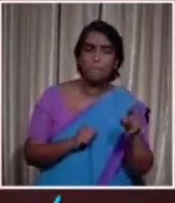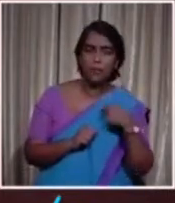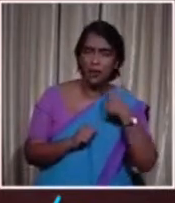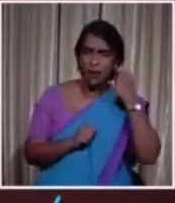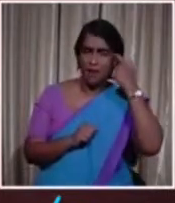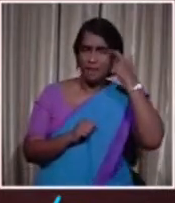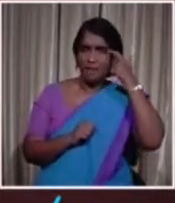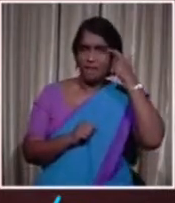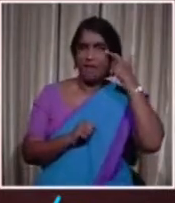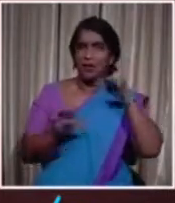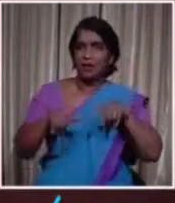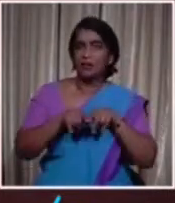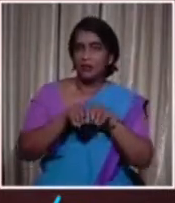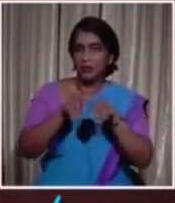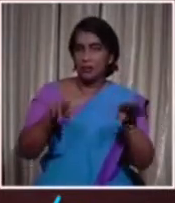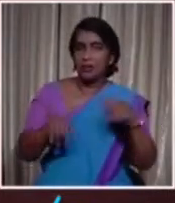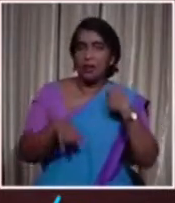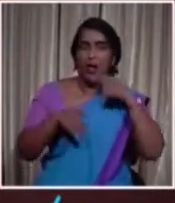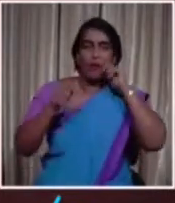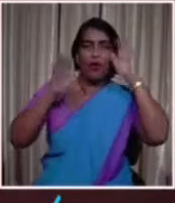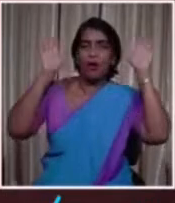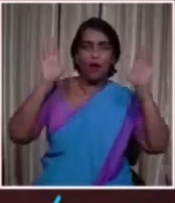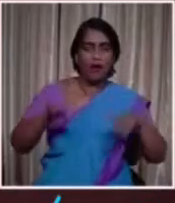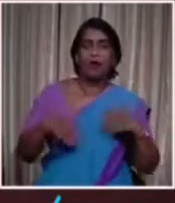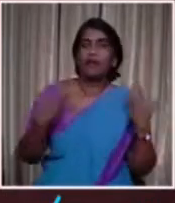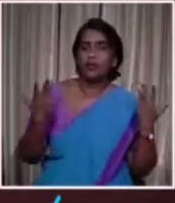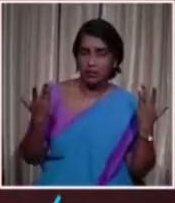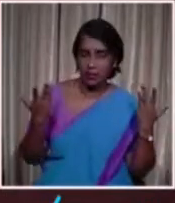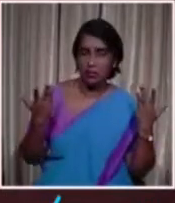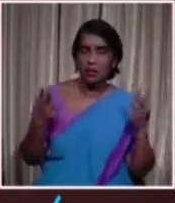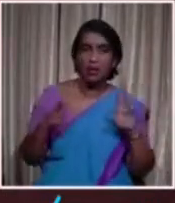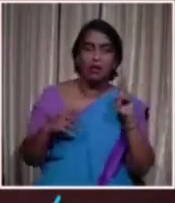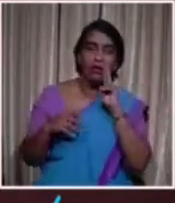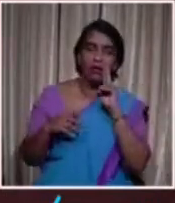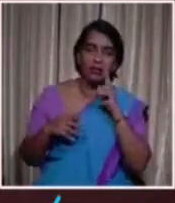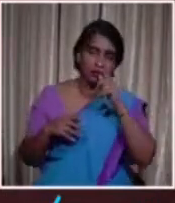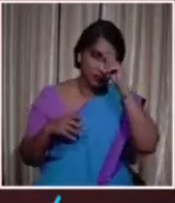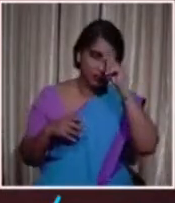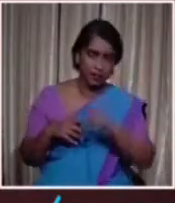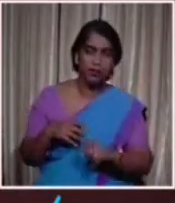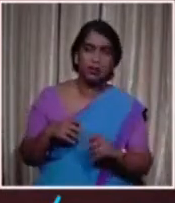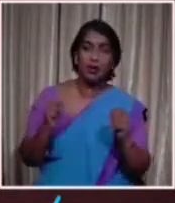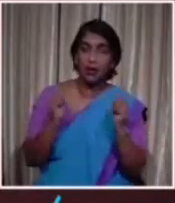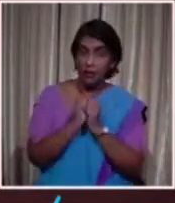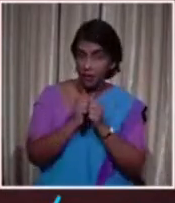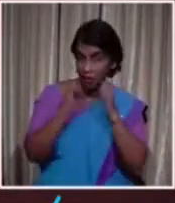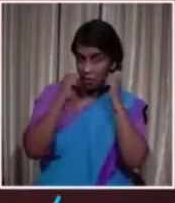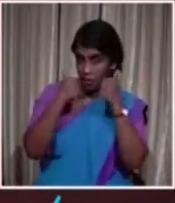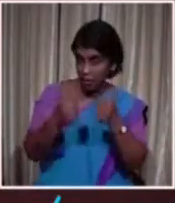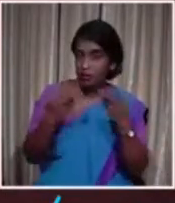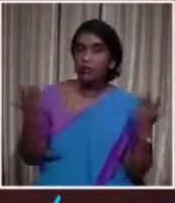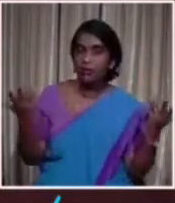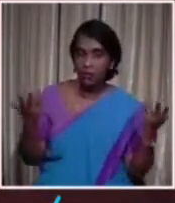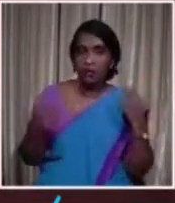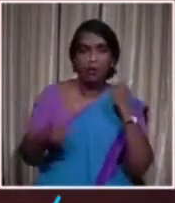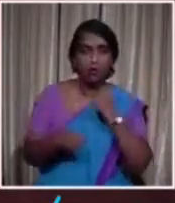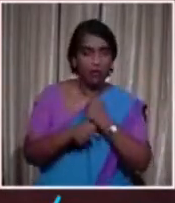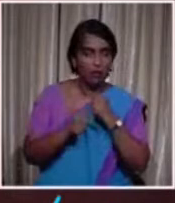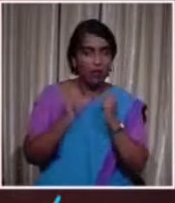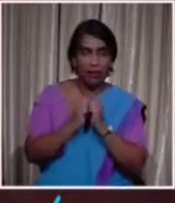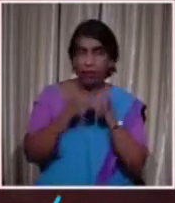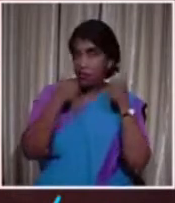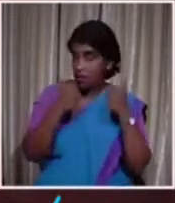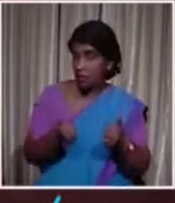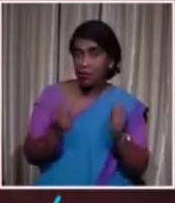යනවා මිනිසුන්ගේ. ඒකයි මිනිසු ආවේ නැත්තේ. හැබැයි රනිල් වික්‍රමසිංහ මැතිතුමාත් මේක හරියට කරේ නැත්තම් මේ ආණ්ඩුව කටයුතු අපි හරියට